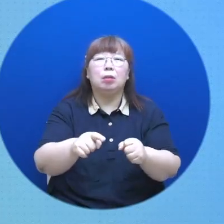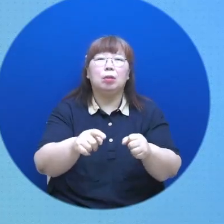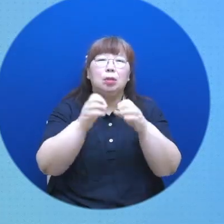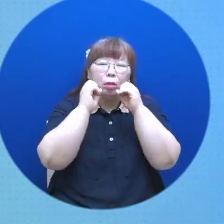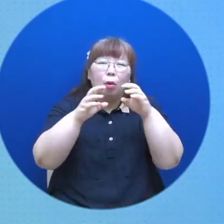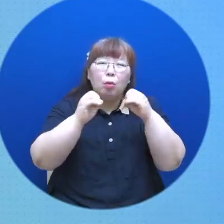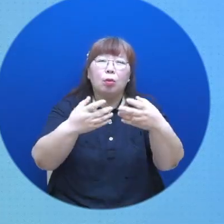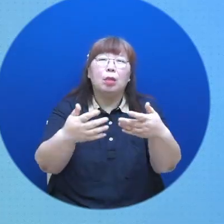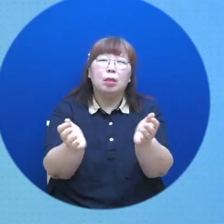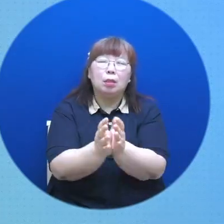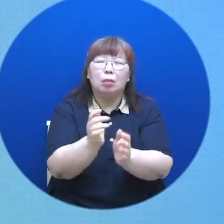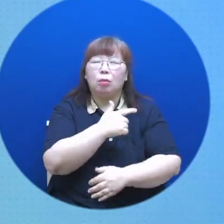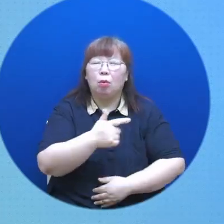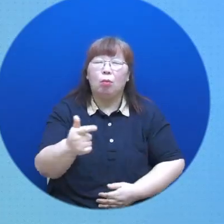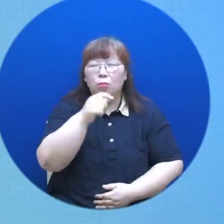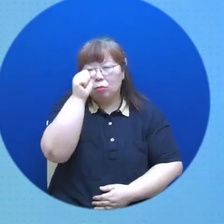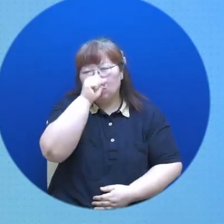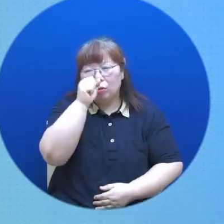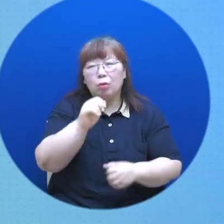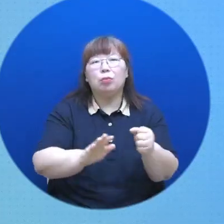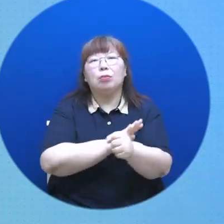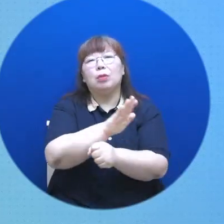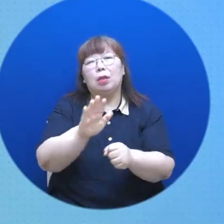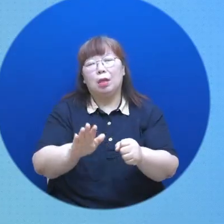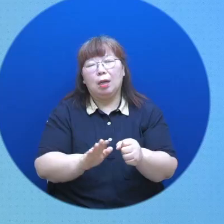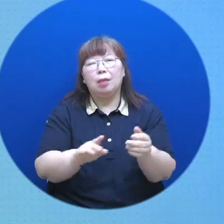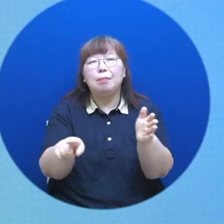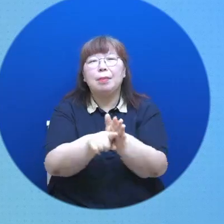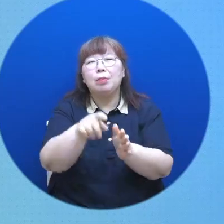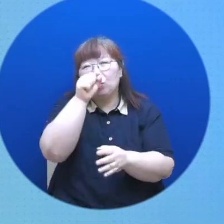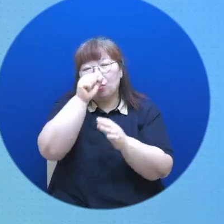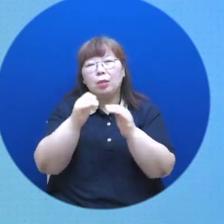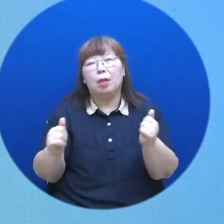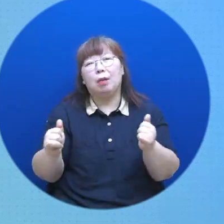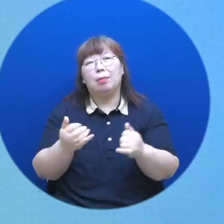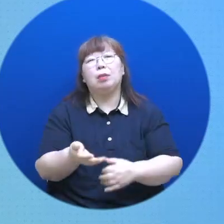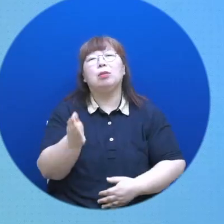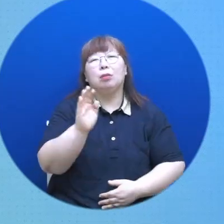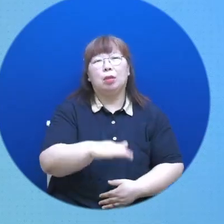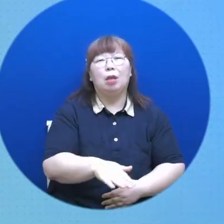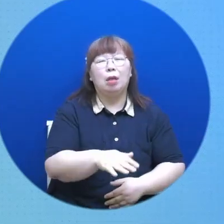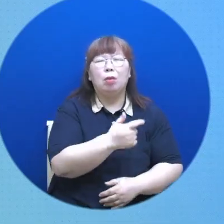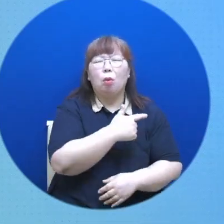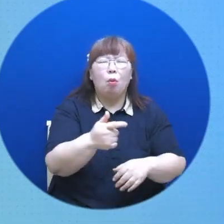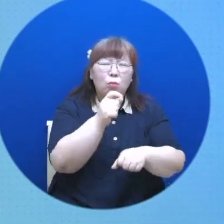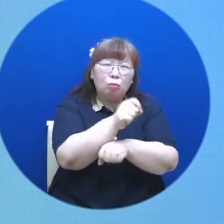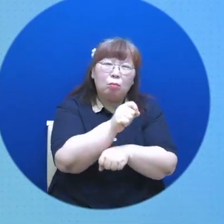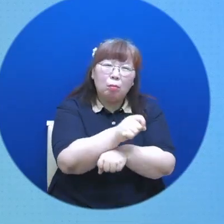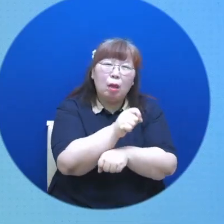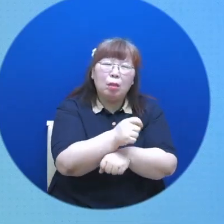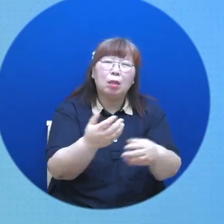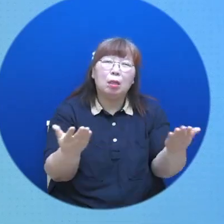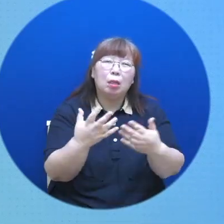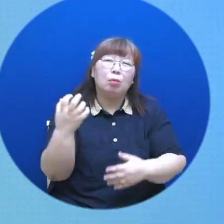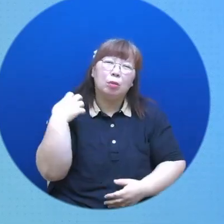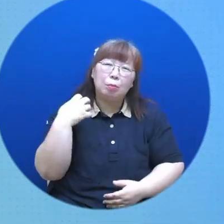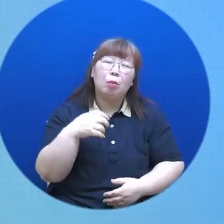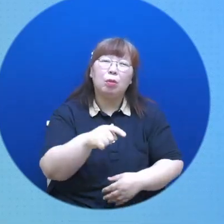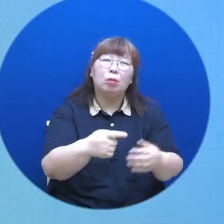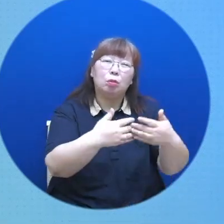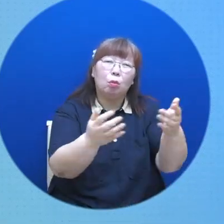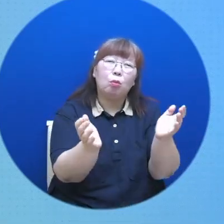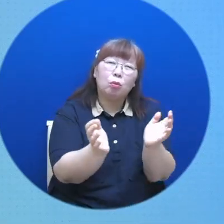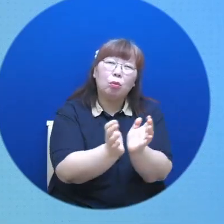사랑했던 아주 신실한 형제님이었어요. 그런데 이 형제님이 너무 간사님이 되고 싶은 거예요. 너무 그